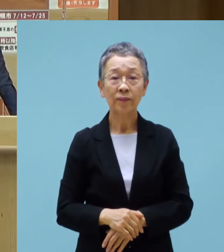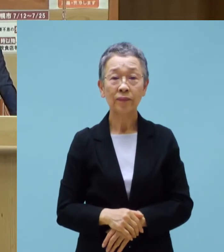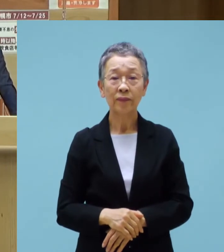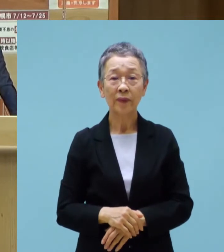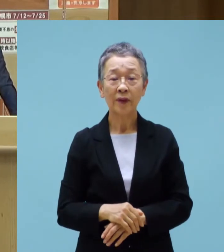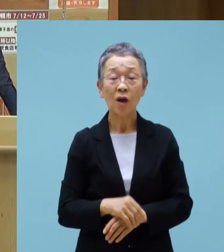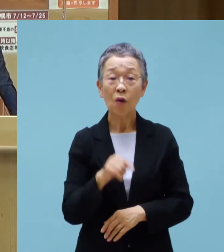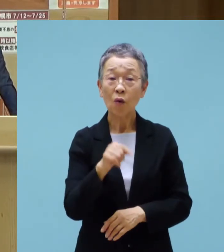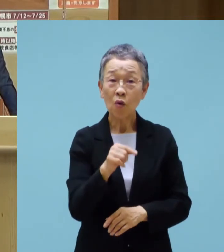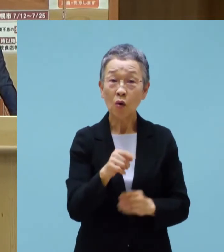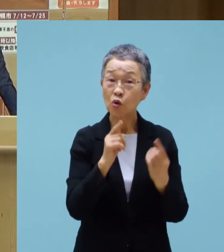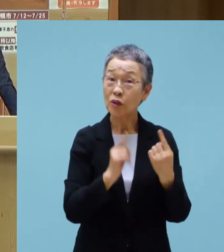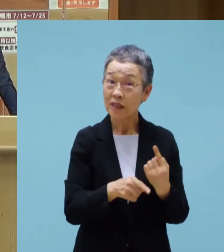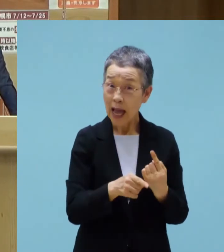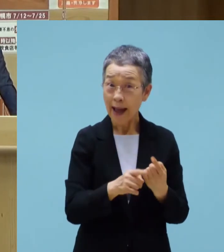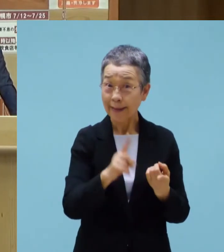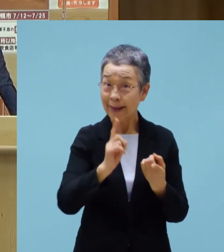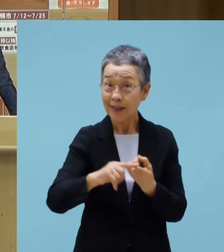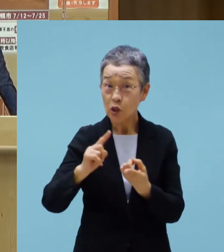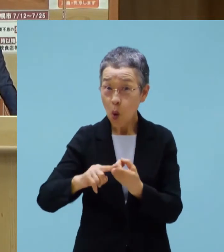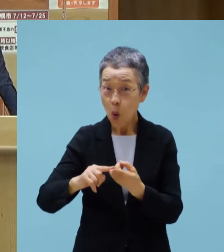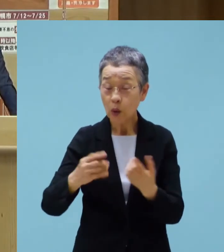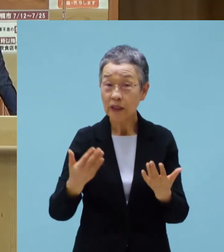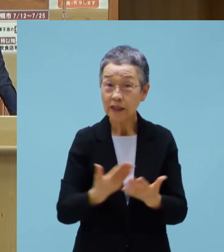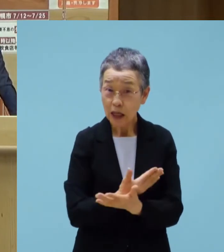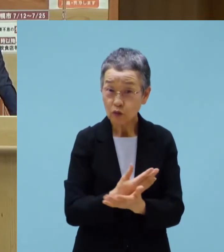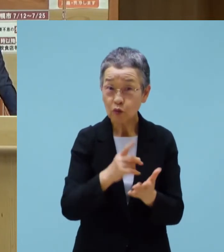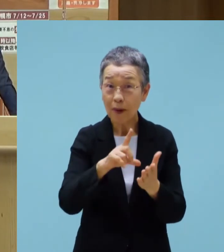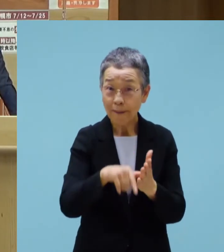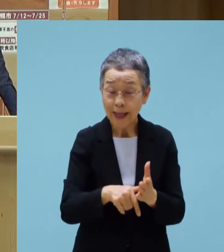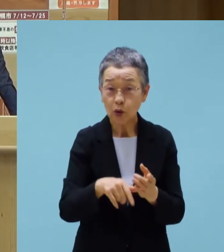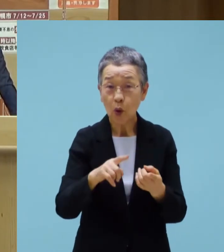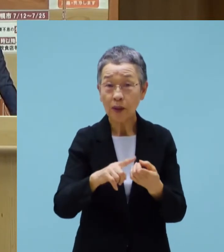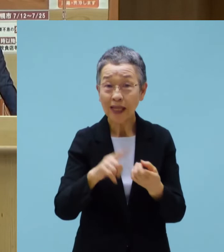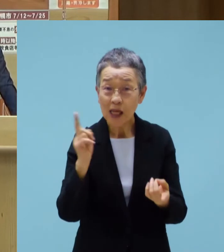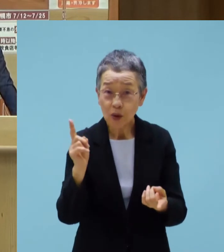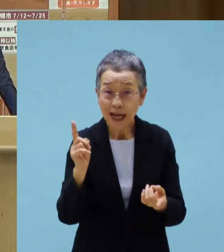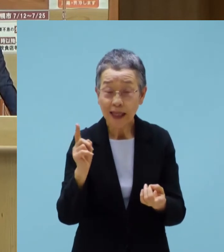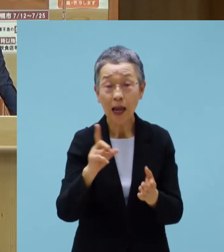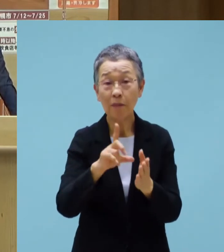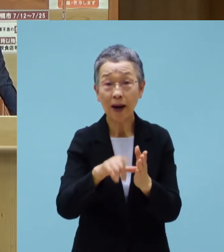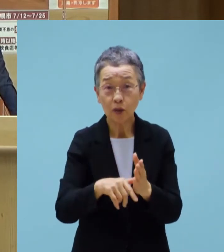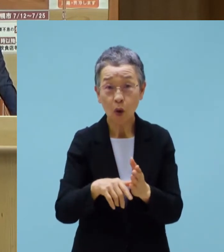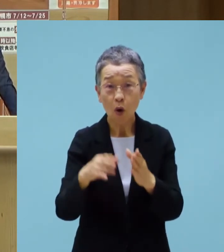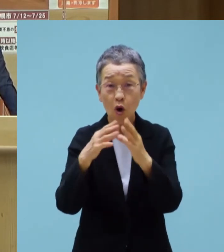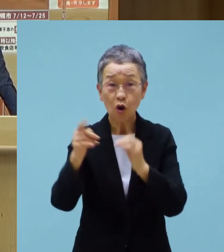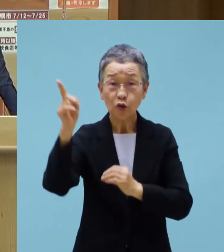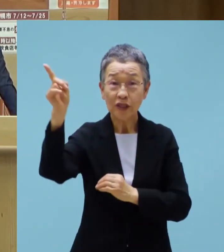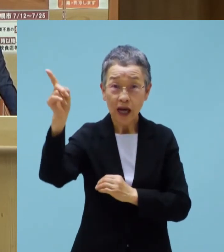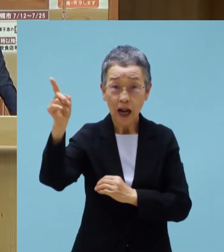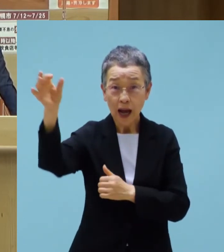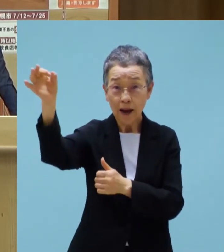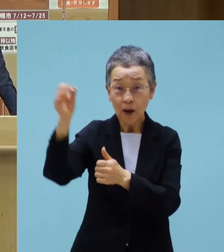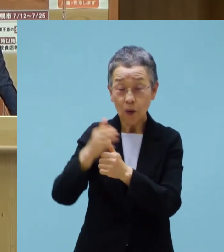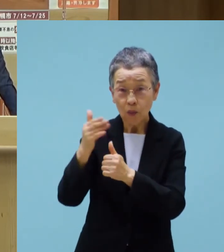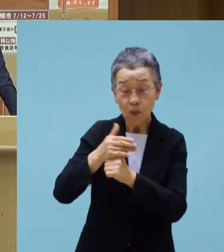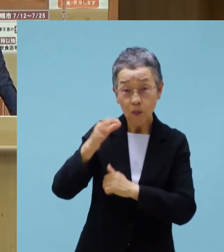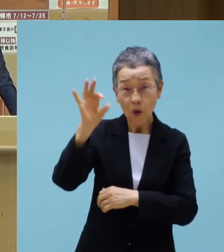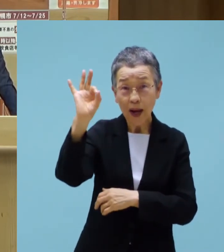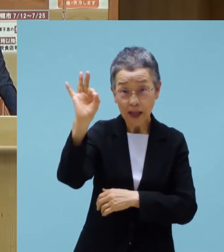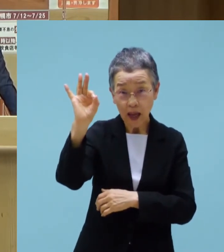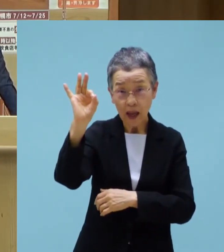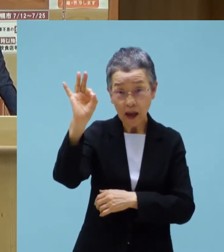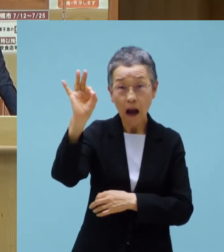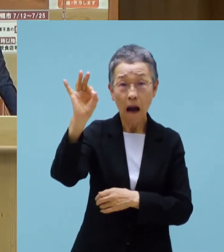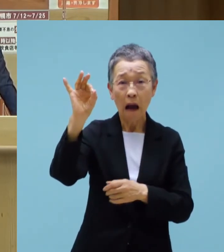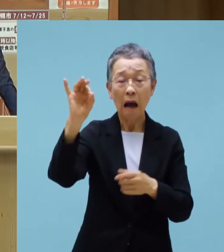用される場合とされない場合でその国から助成してもらえるお金とかが全く変わってく